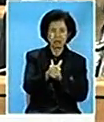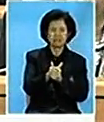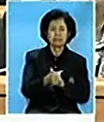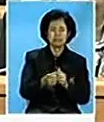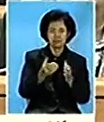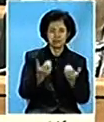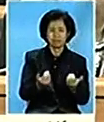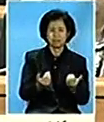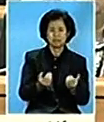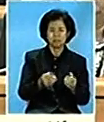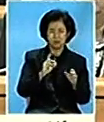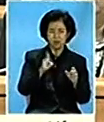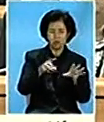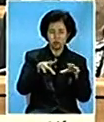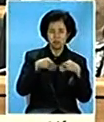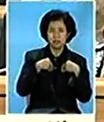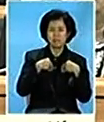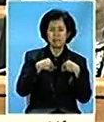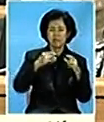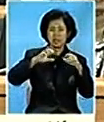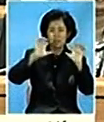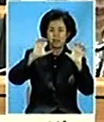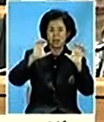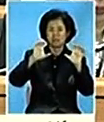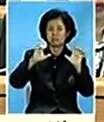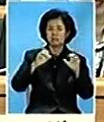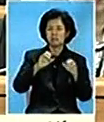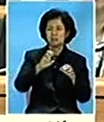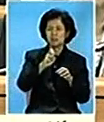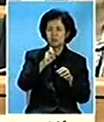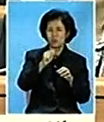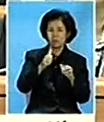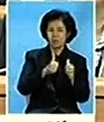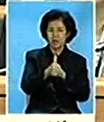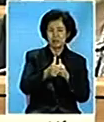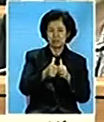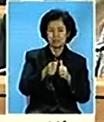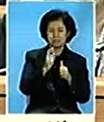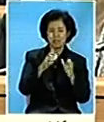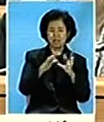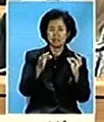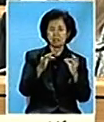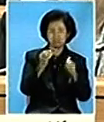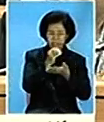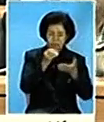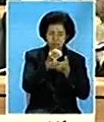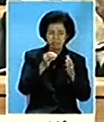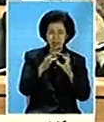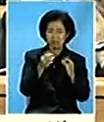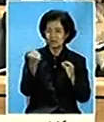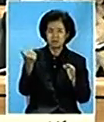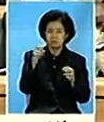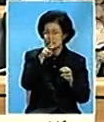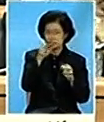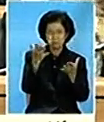ครับเราต้องยอมรับว่าที่รัฐบาลสอบผ่านเนี่ยก็จะเป็นเรื่องยาเสพติดเรื่องอื่นนี่ยังมองไม่เห็นนะครับ